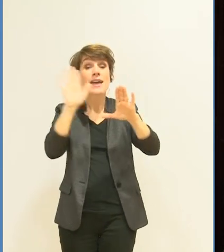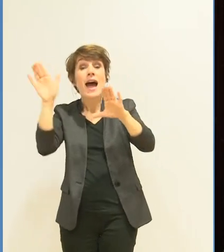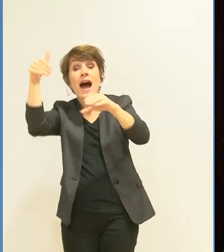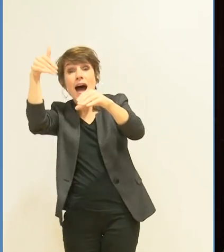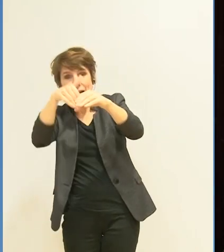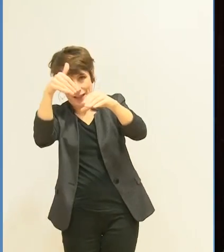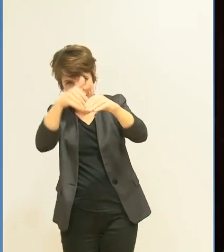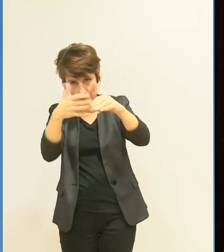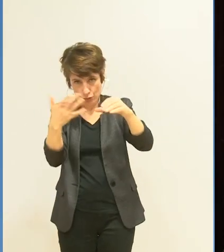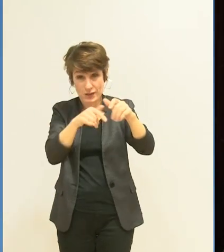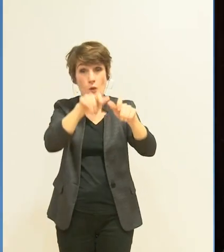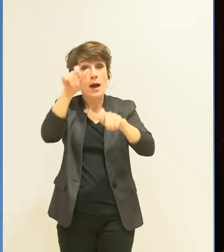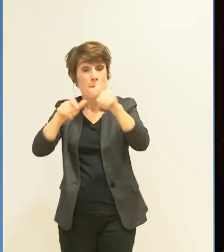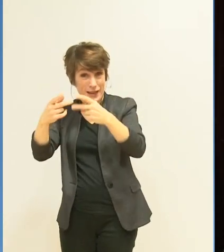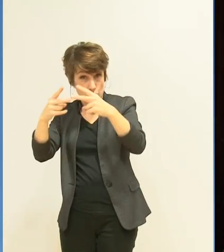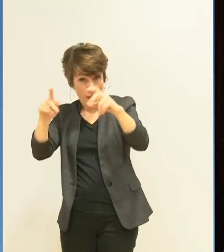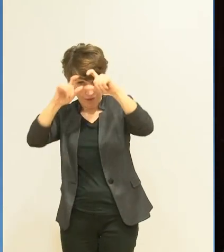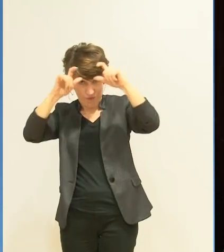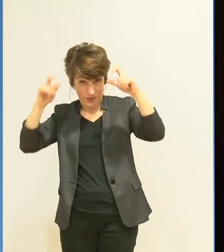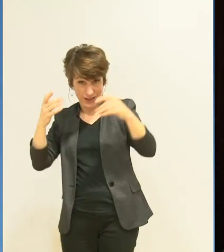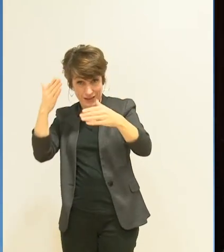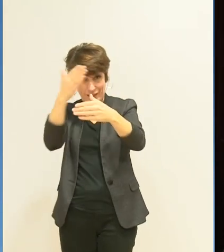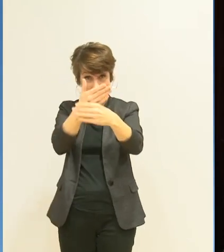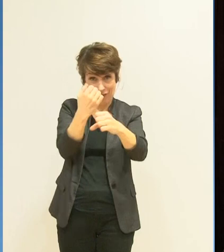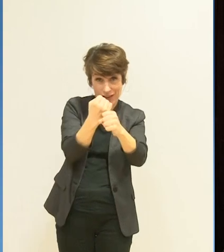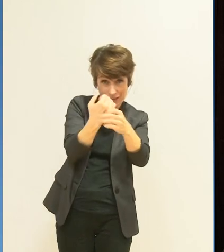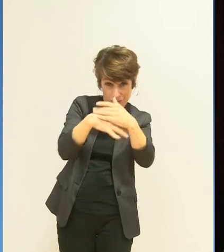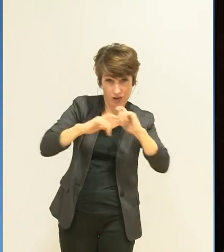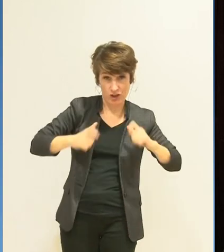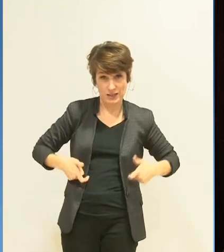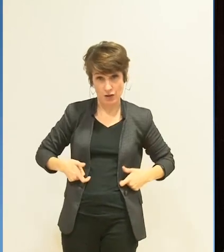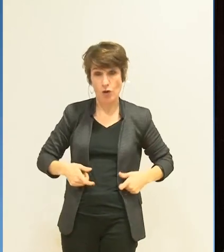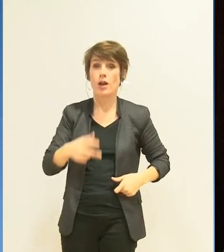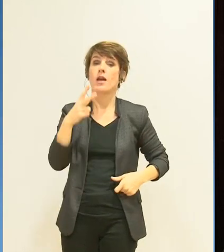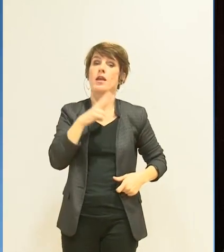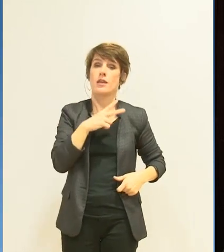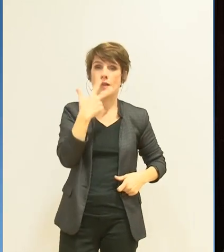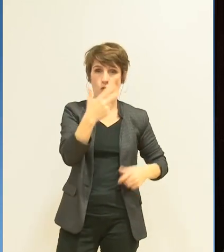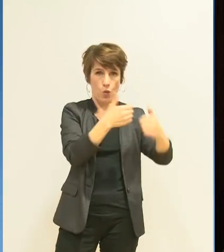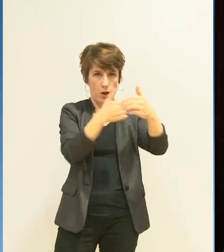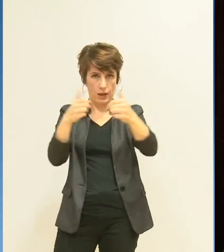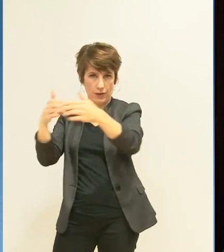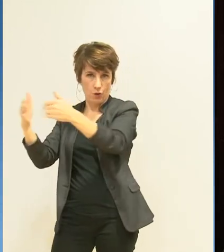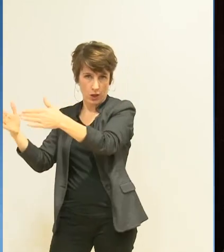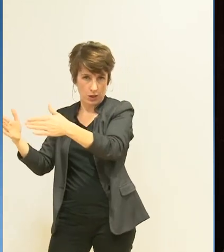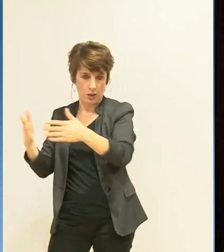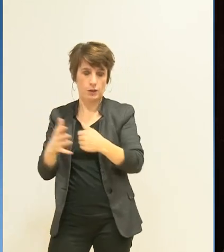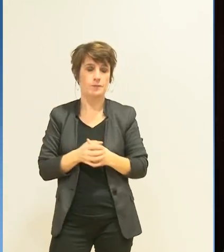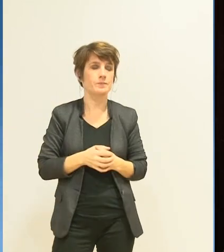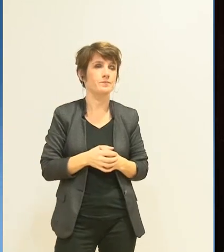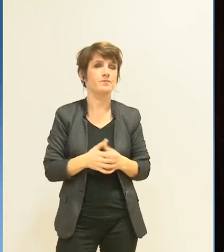personnels de la ville qui intervient dans les écoles on a trois catégories de personnels qui interviennent dans les écoles